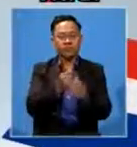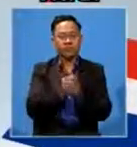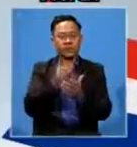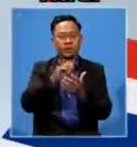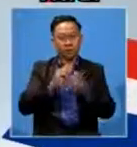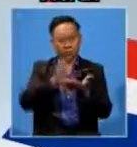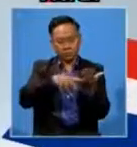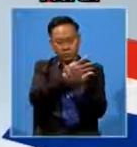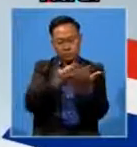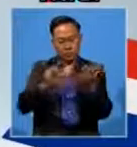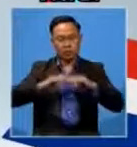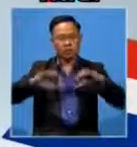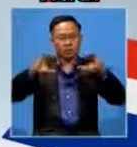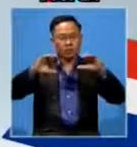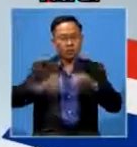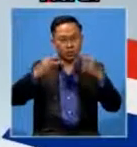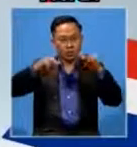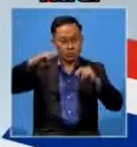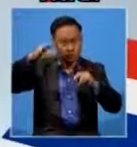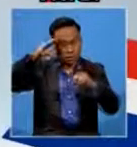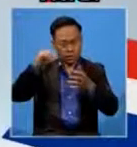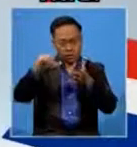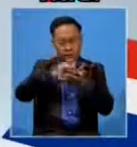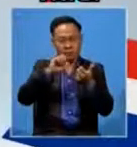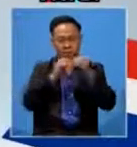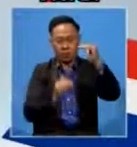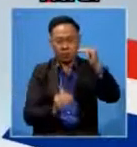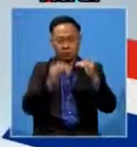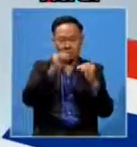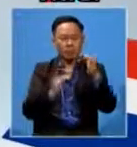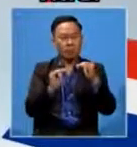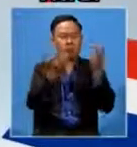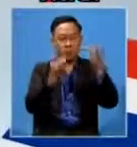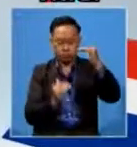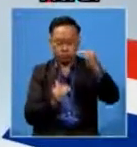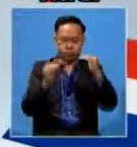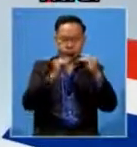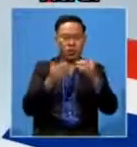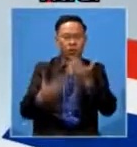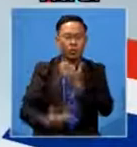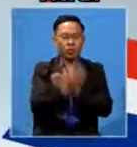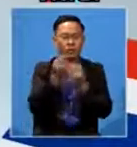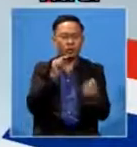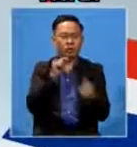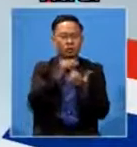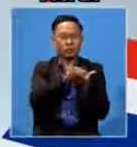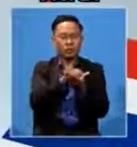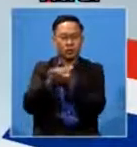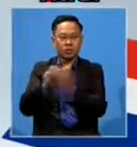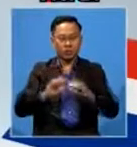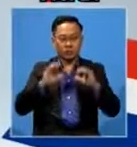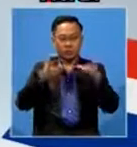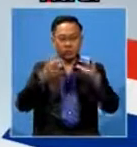จันทร์โอชานายกรัฐมนตรีในการลดความเหลื่อมล้ำทางสังคมและสร้างโอกาสการเข้าถึงบริการของรัฐ